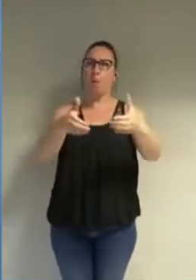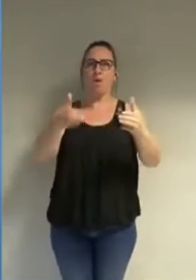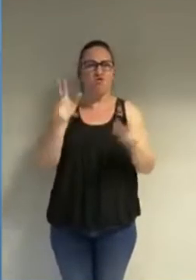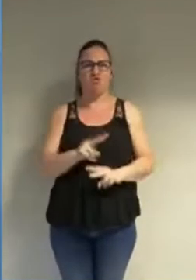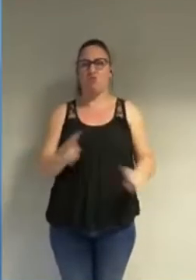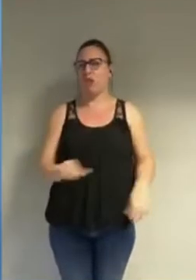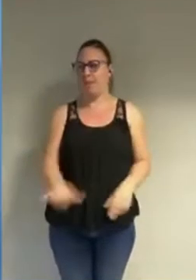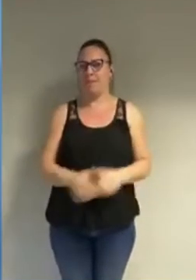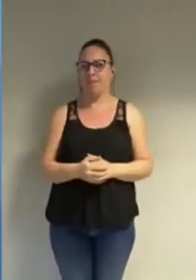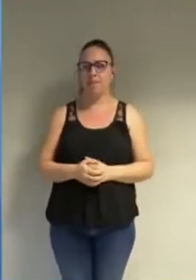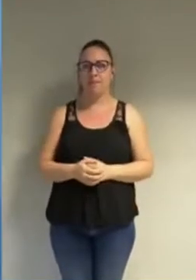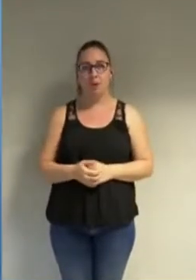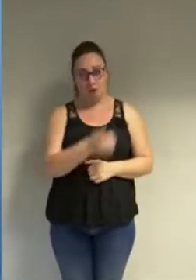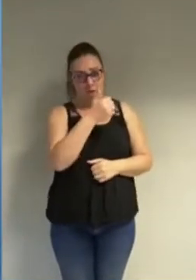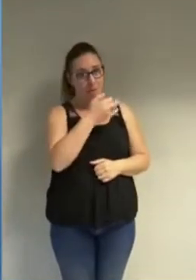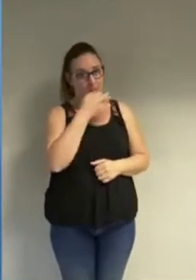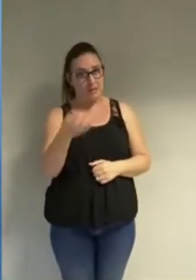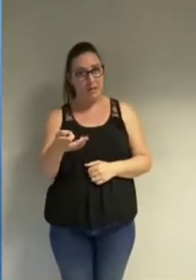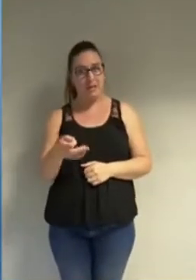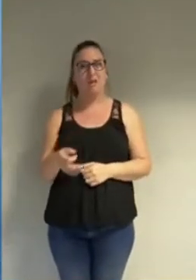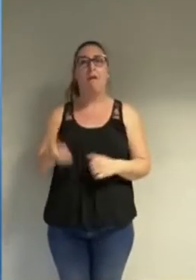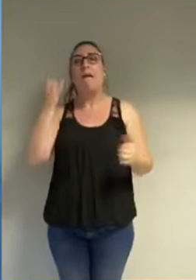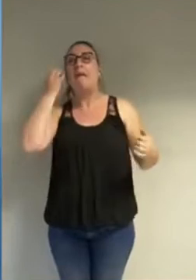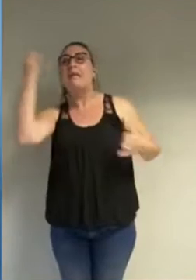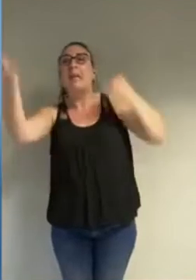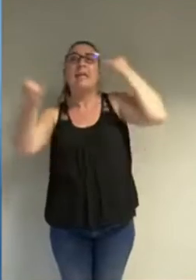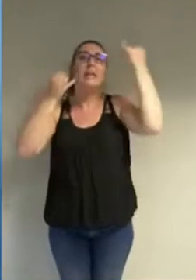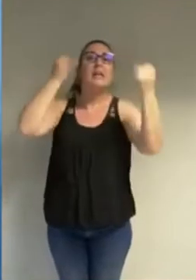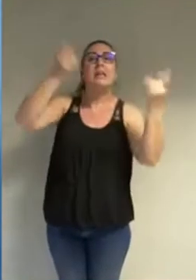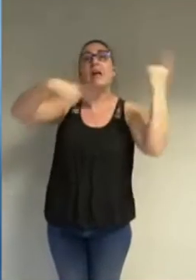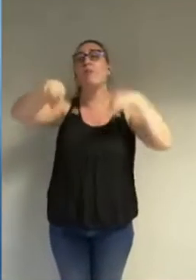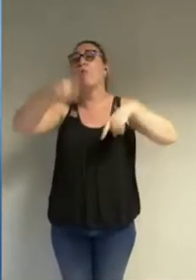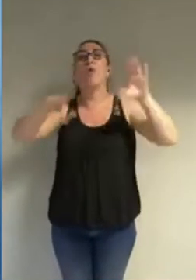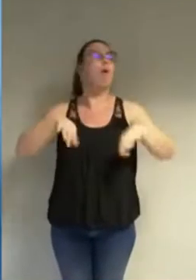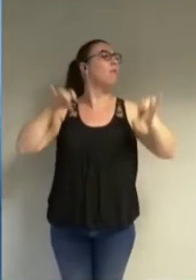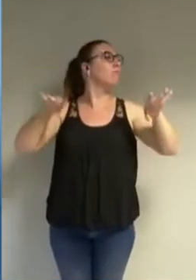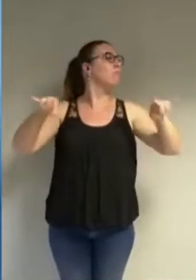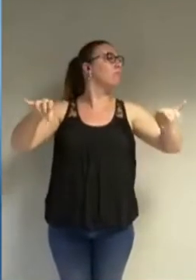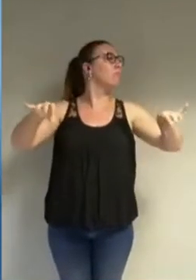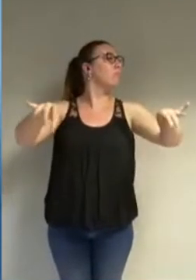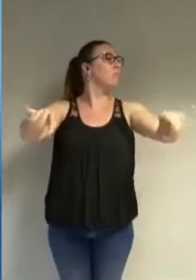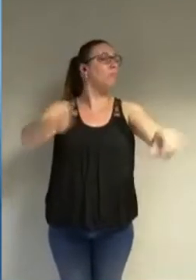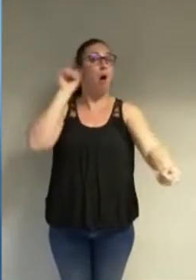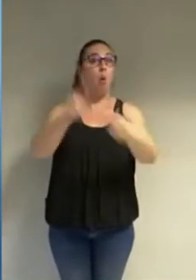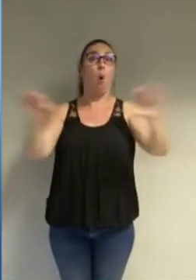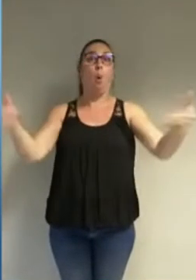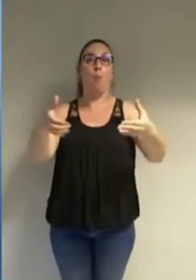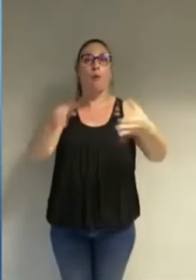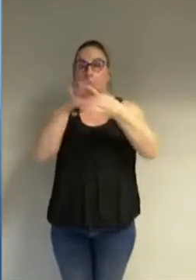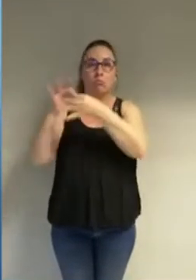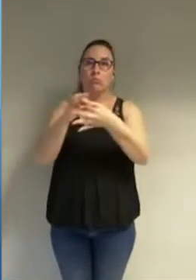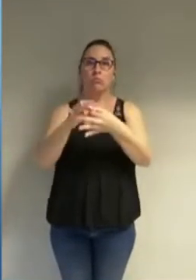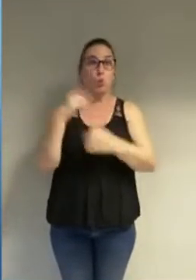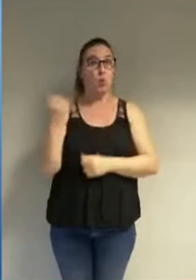pourquoi d'ailleurs, vous l'avez rappelé, vous rejetez toutes les initiatives qui engagent ceux qui font appel à la collectivité